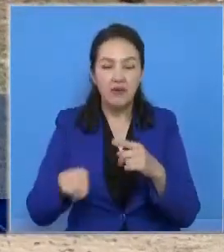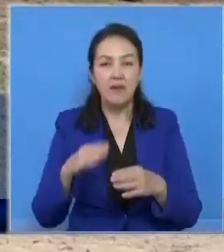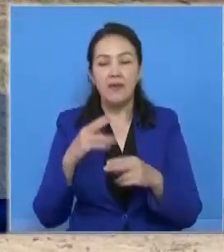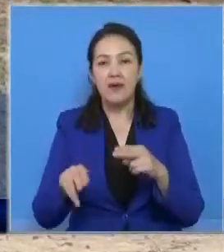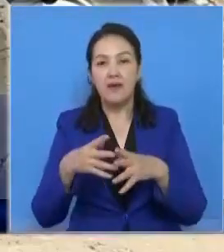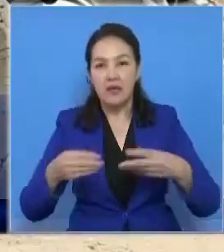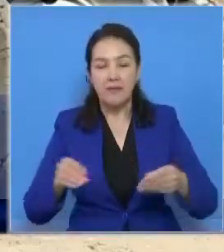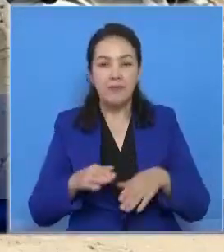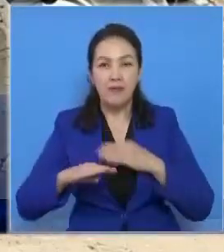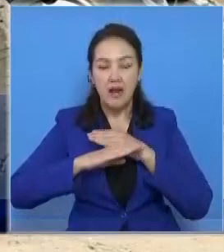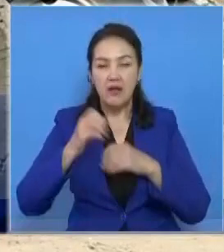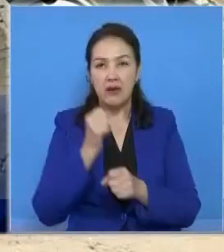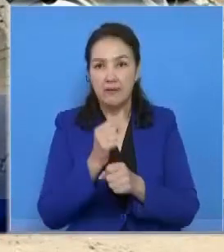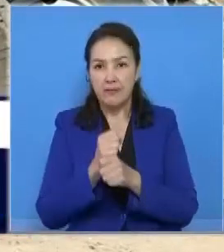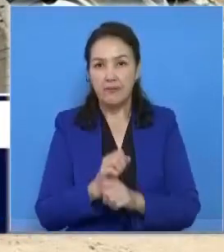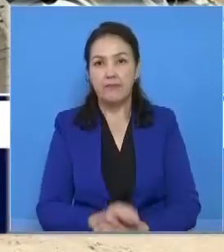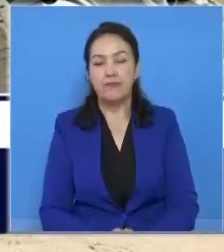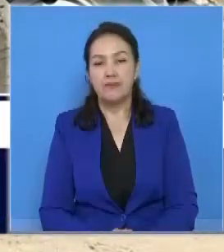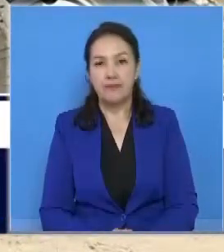полевые работы.